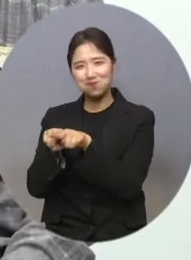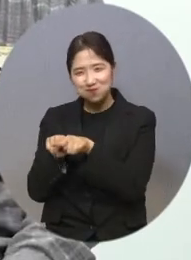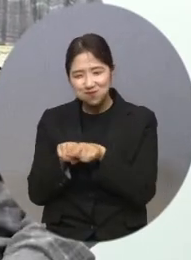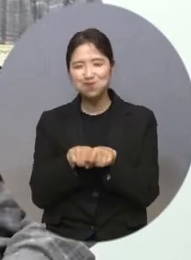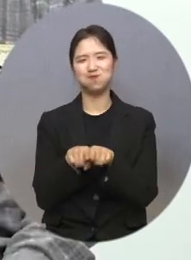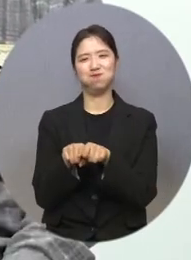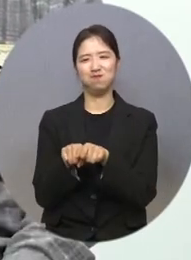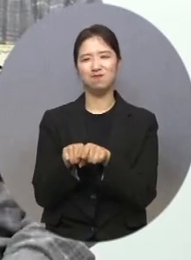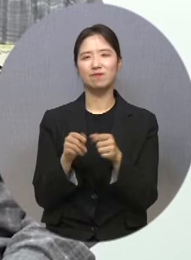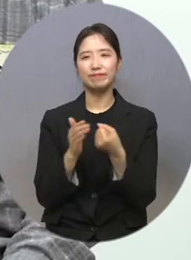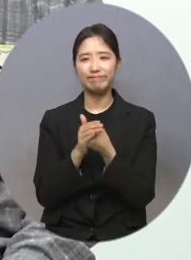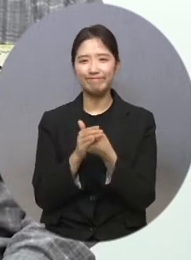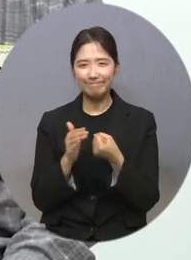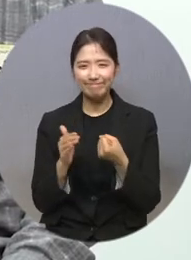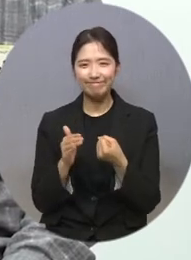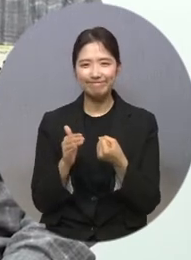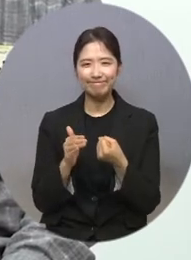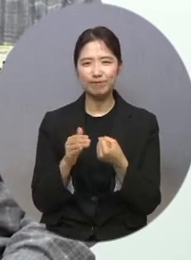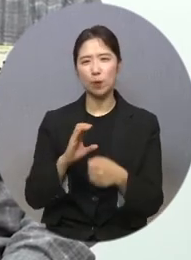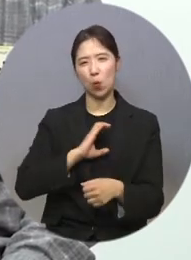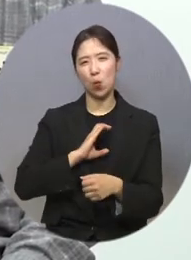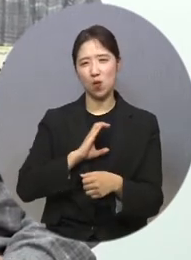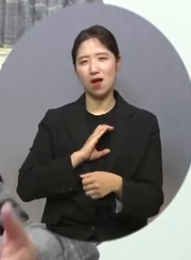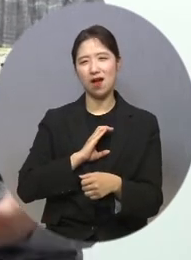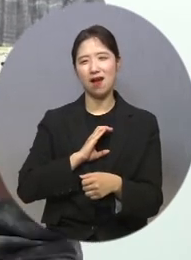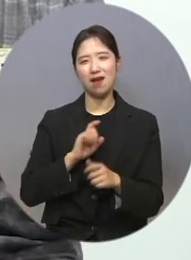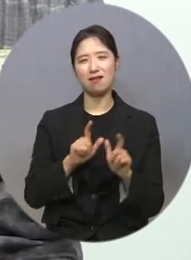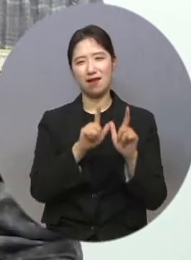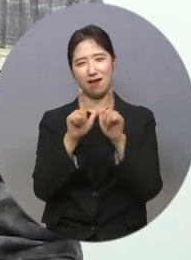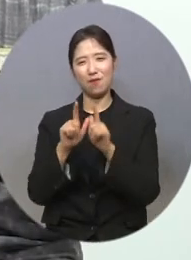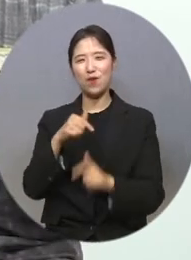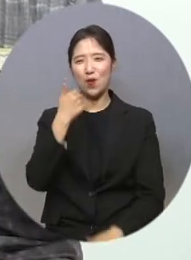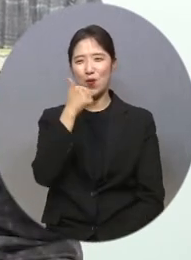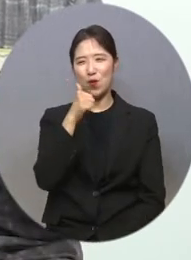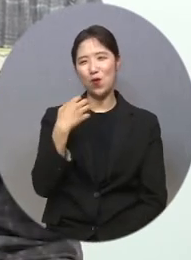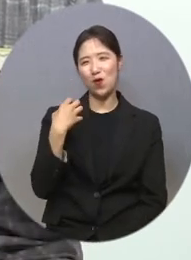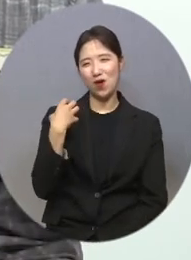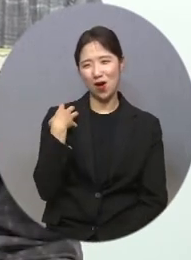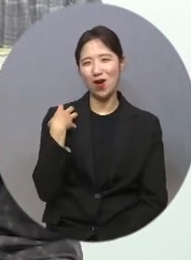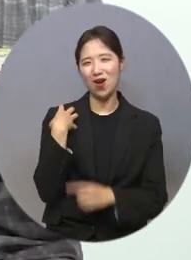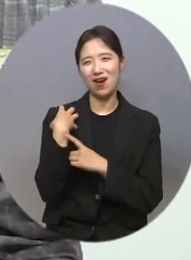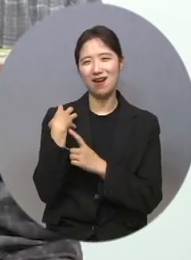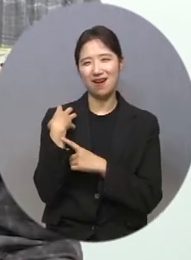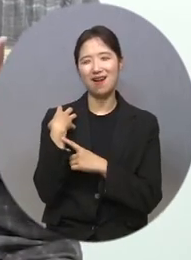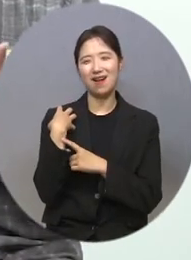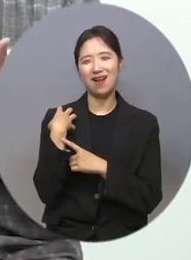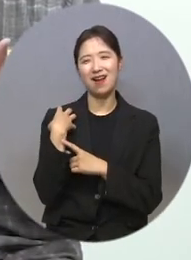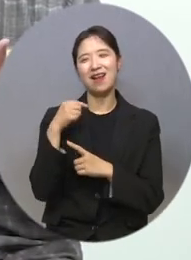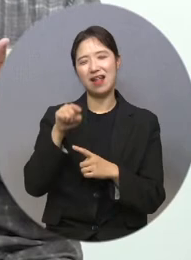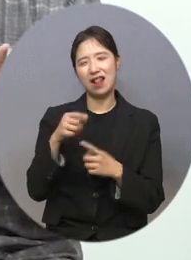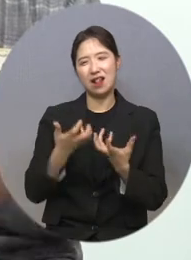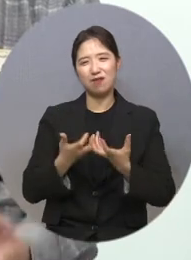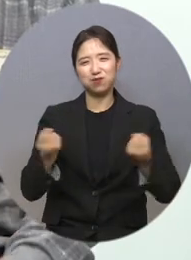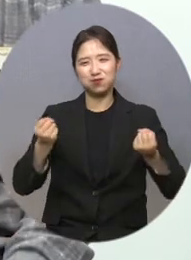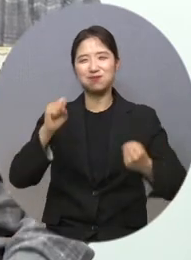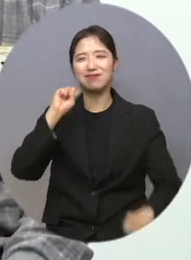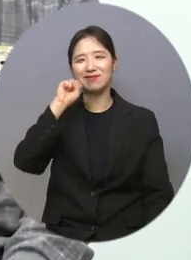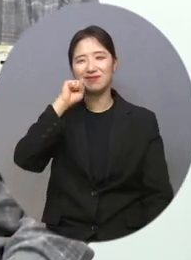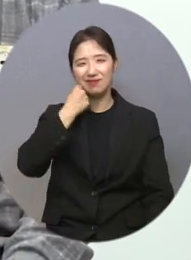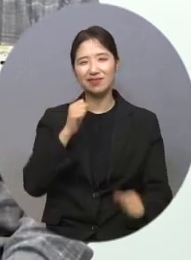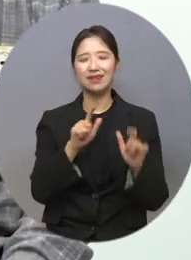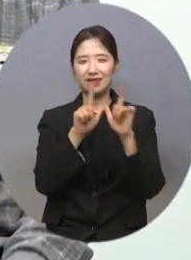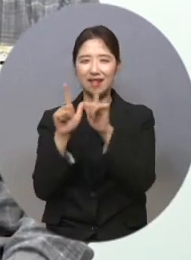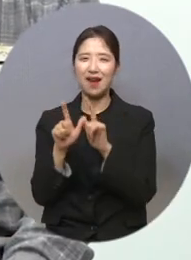있으면서 그렇게 코다의 삶은 이렇게 통역과는 어떤 그 삶과는 이렇게 분리되지 않은 채